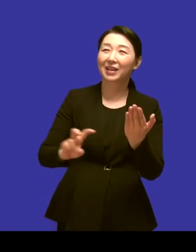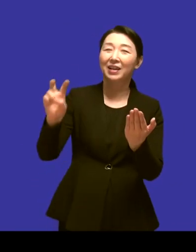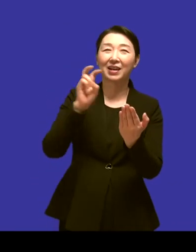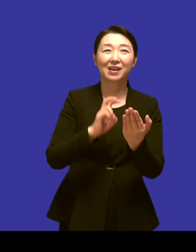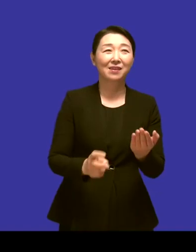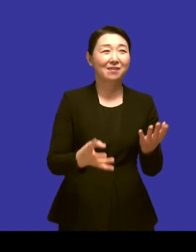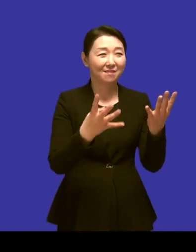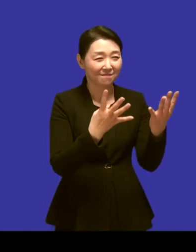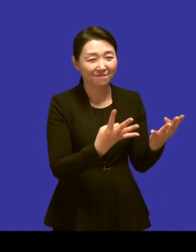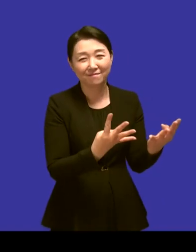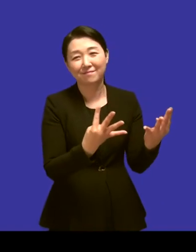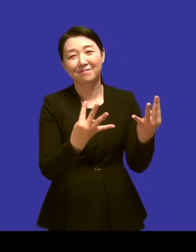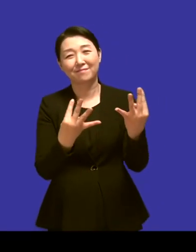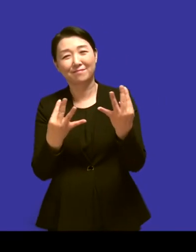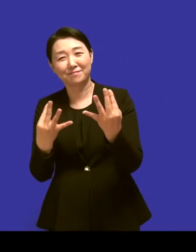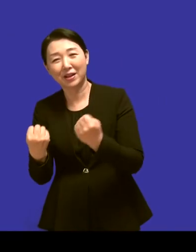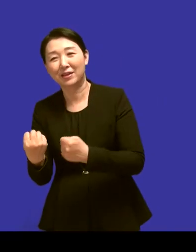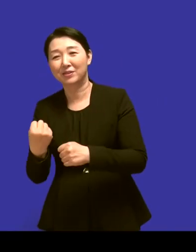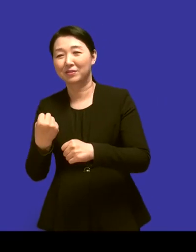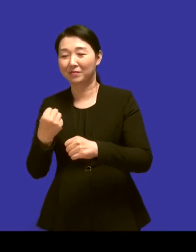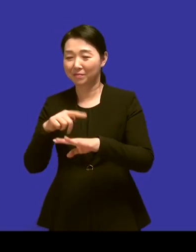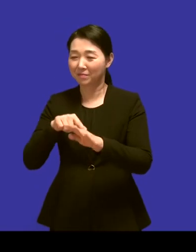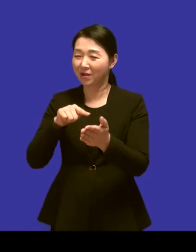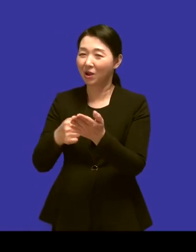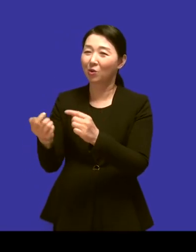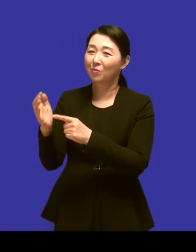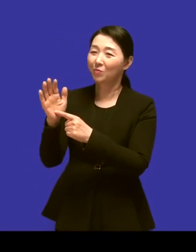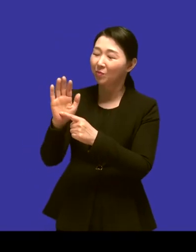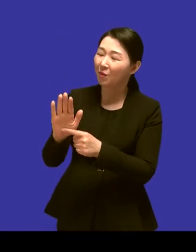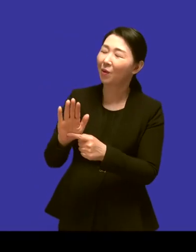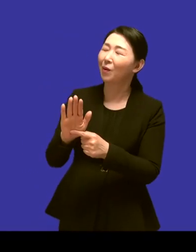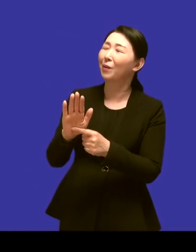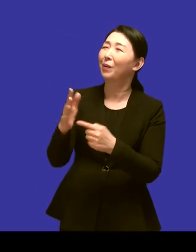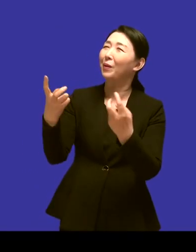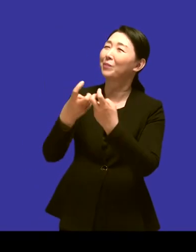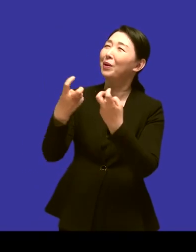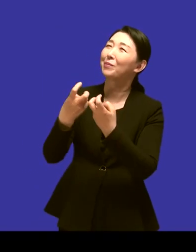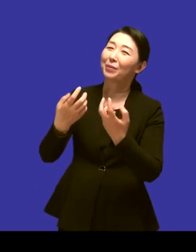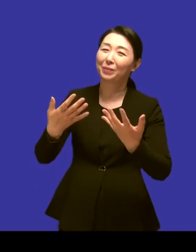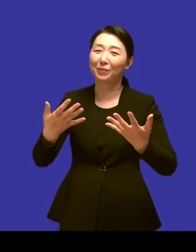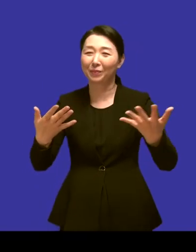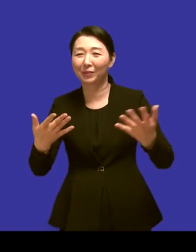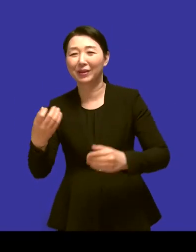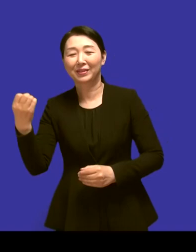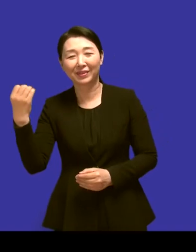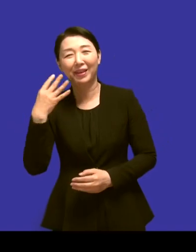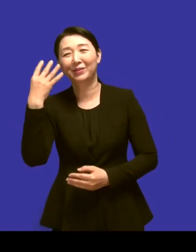수많은 찬양들로 그만 표현할 길 없어 다시